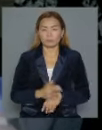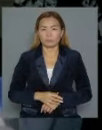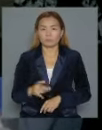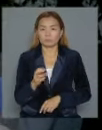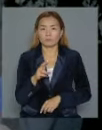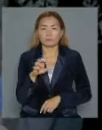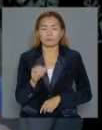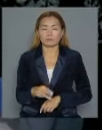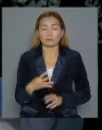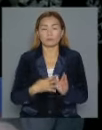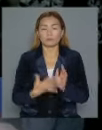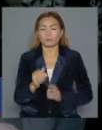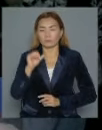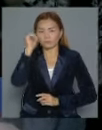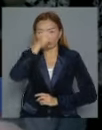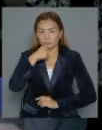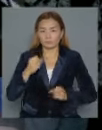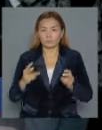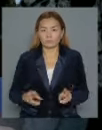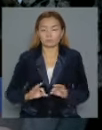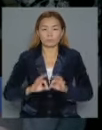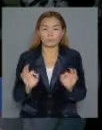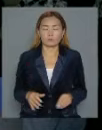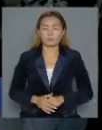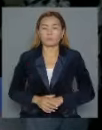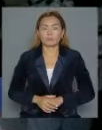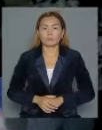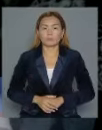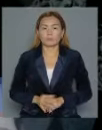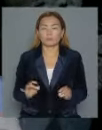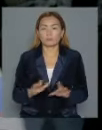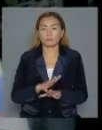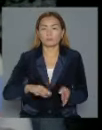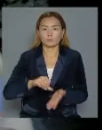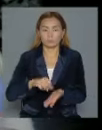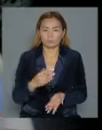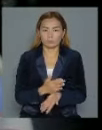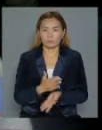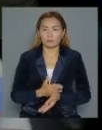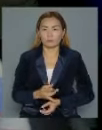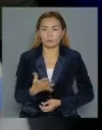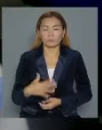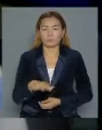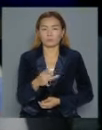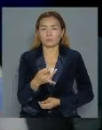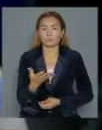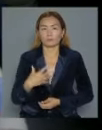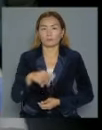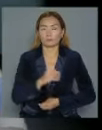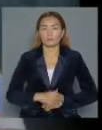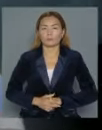Махамбет Өтемісұлына 95 жылдығына орай керемет тамаша танымал әншілер келіп, мына ел